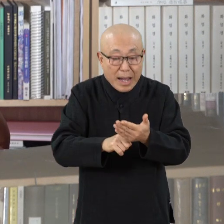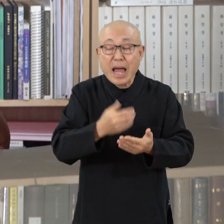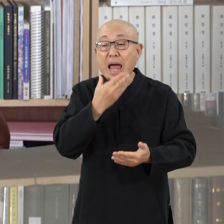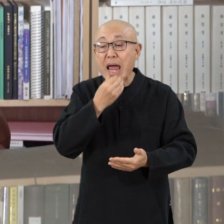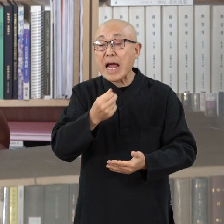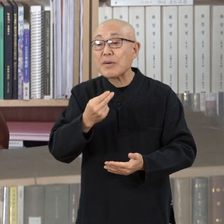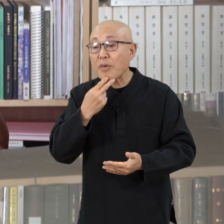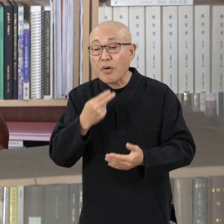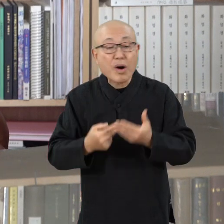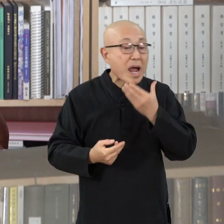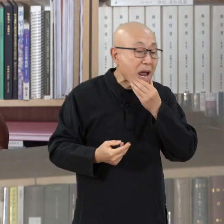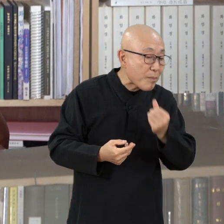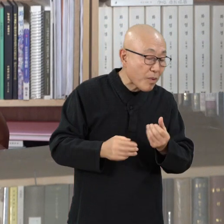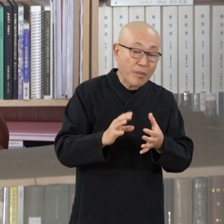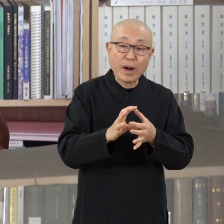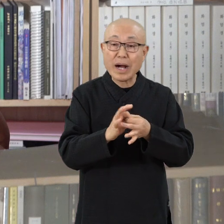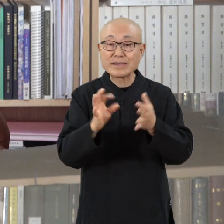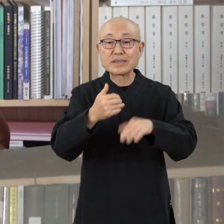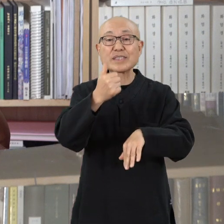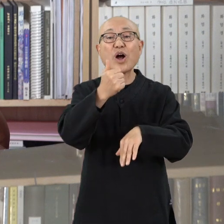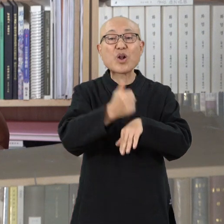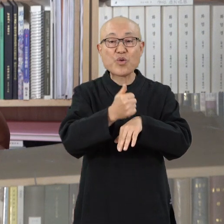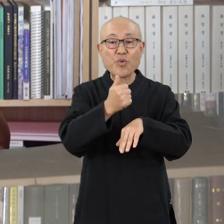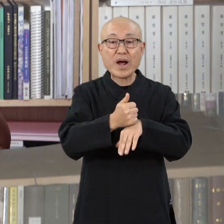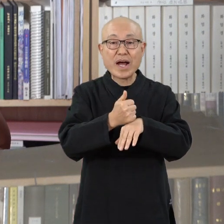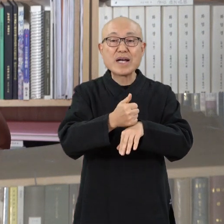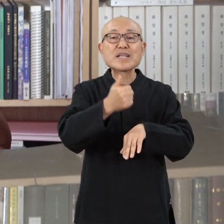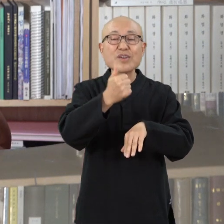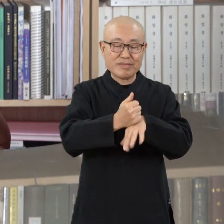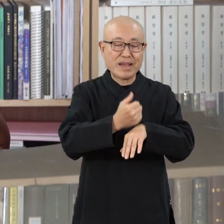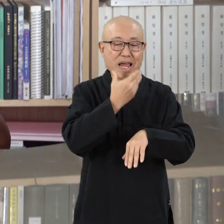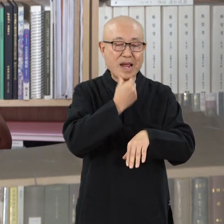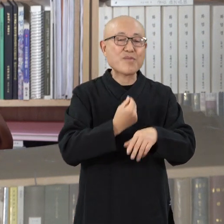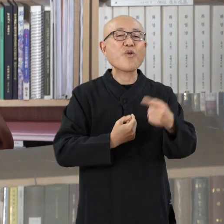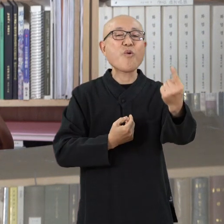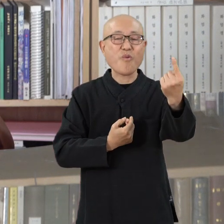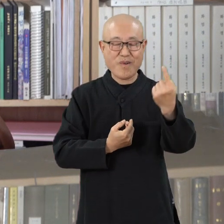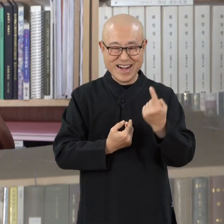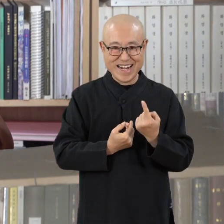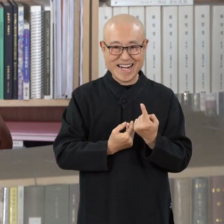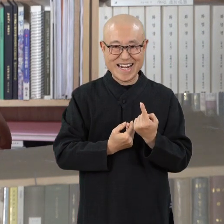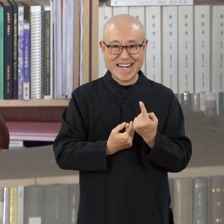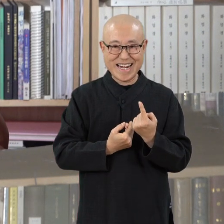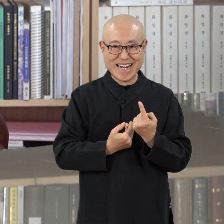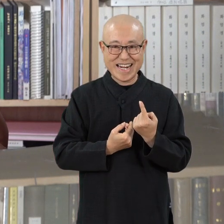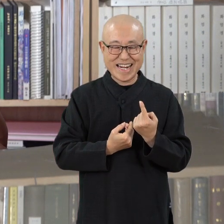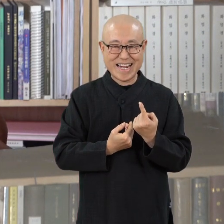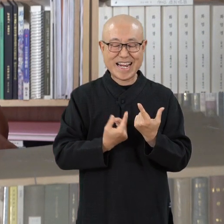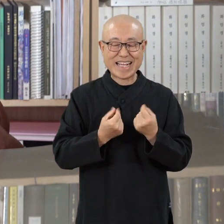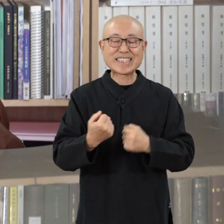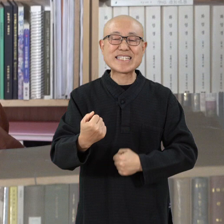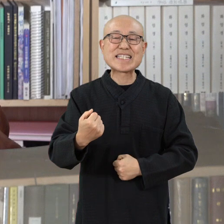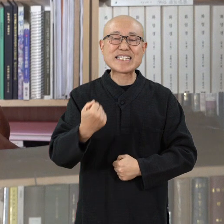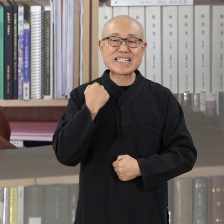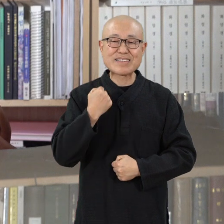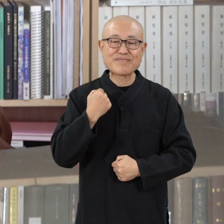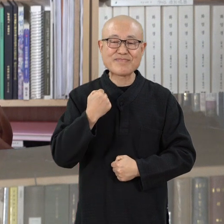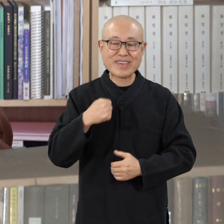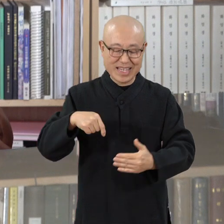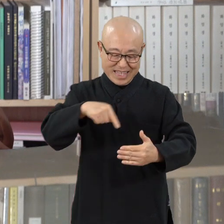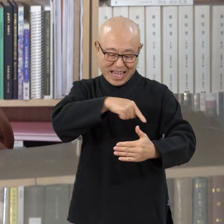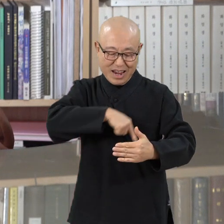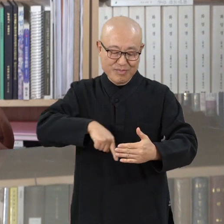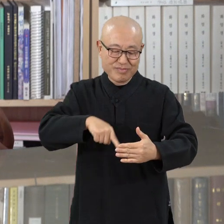불행이든 그 결과를 우리는 행복한 결과로 만들어 갈 수 있는 힘이 바로 우리